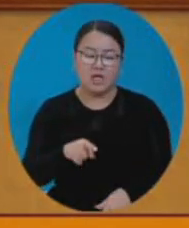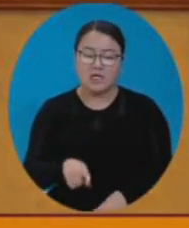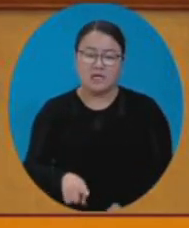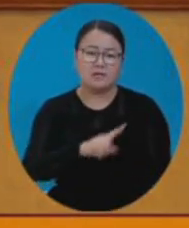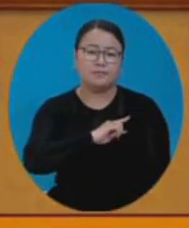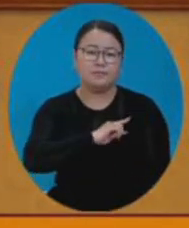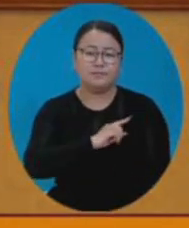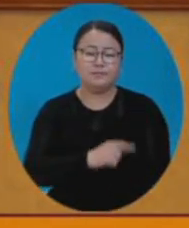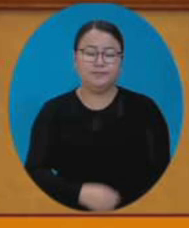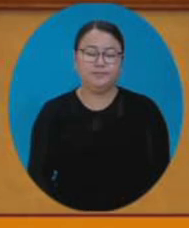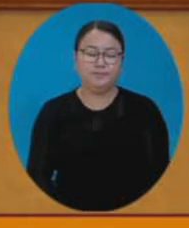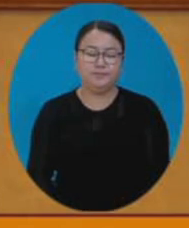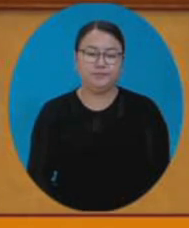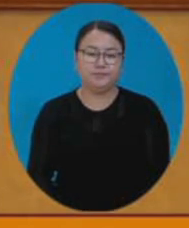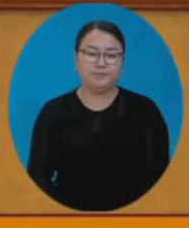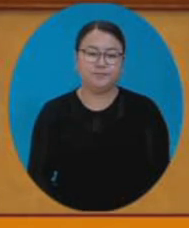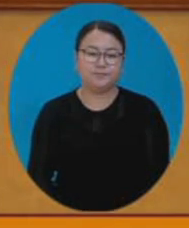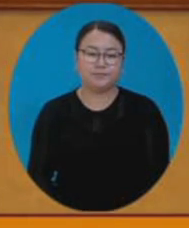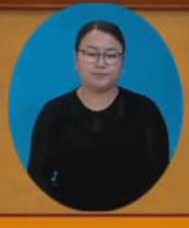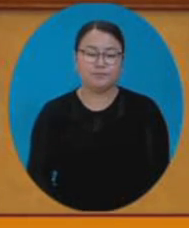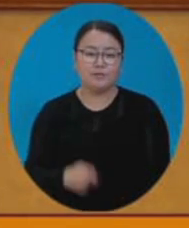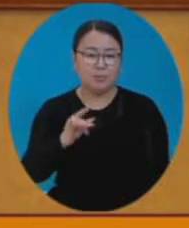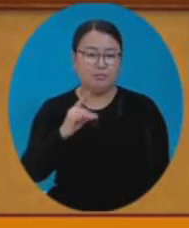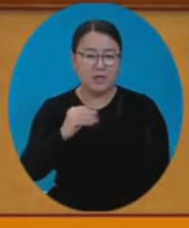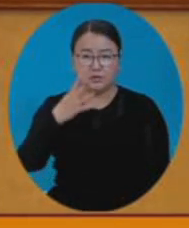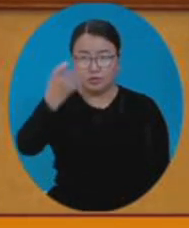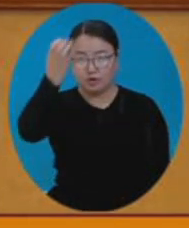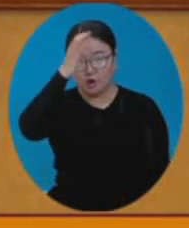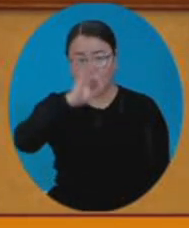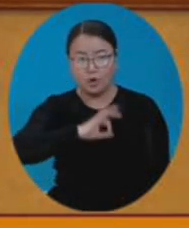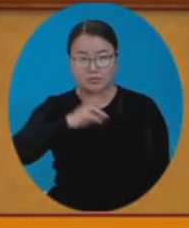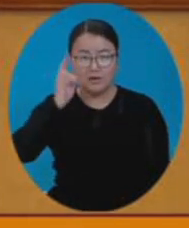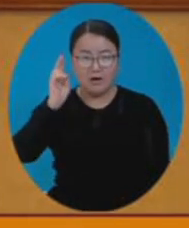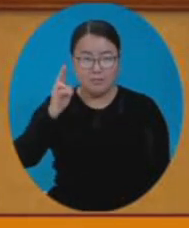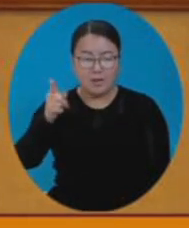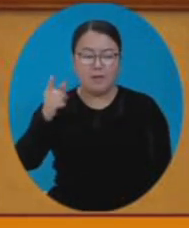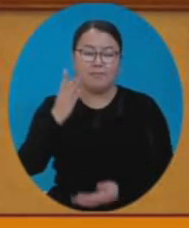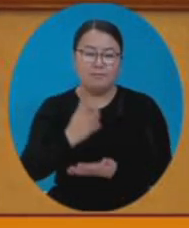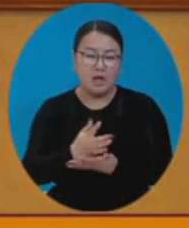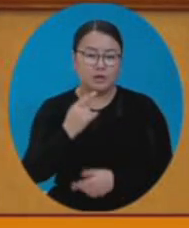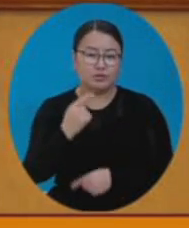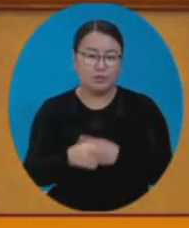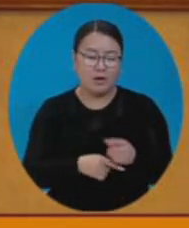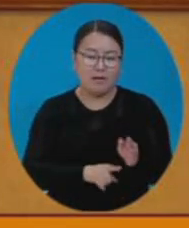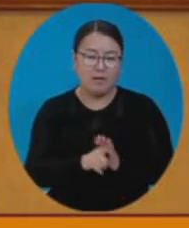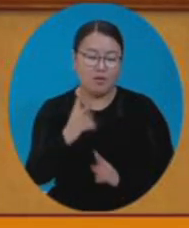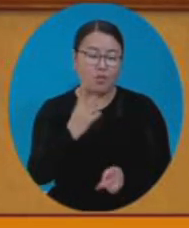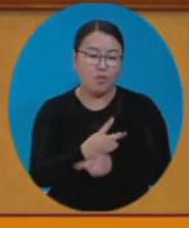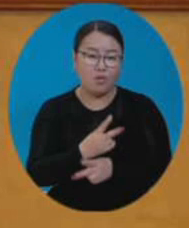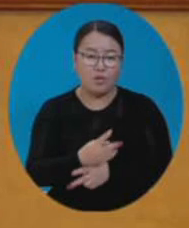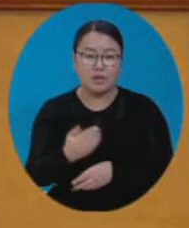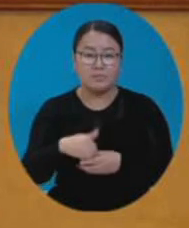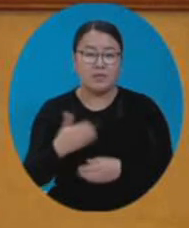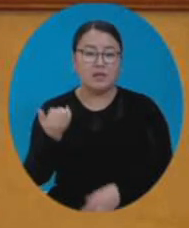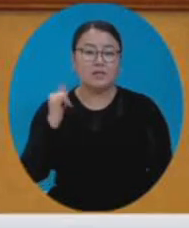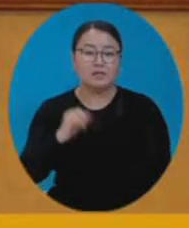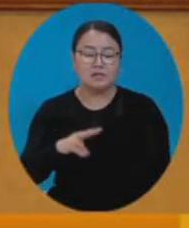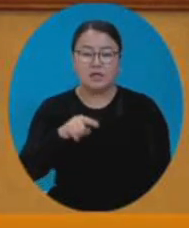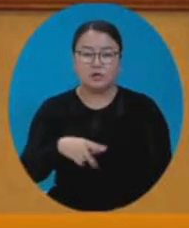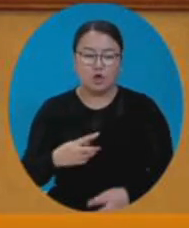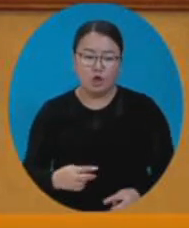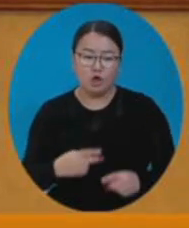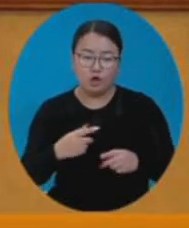төрөнд бирж нь бол одоо төрийн өмчтэй компани байна гэсэн байдлаар бол анх хууль бол орж ижсэн. За энэ дээр бол